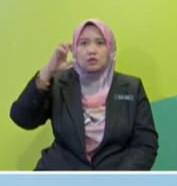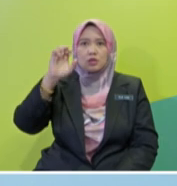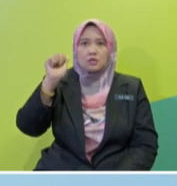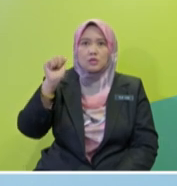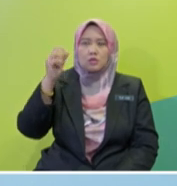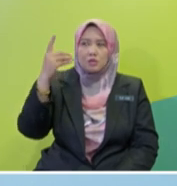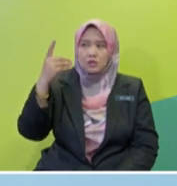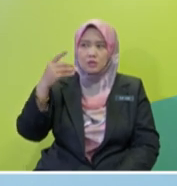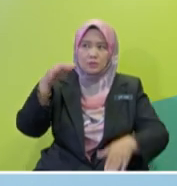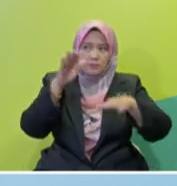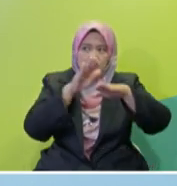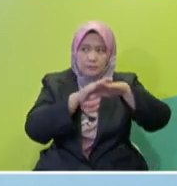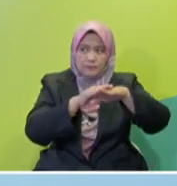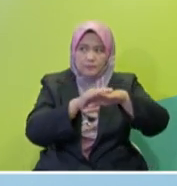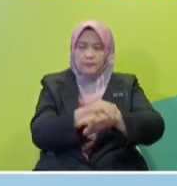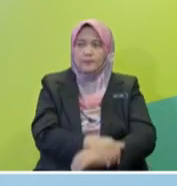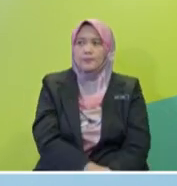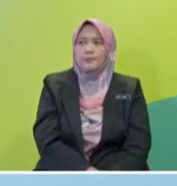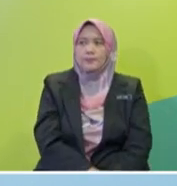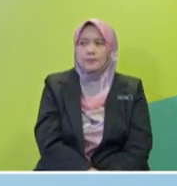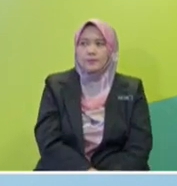atas dan bagian bawah